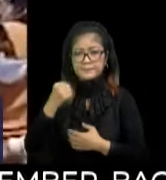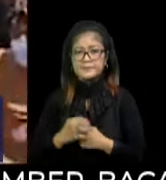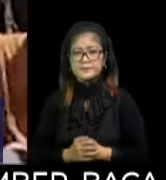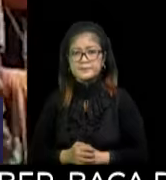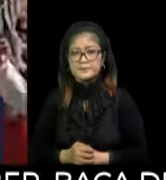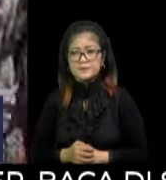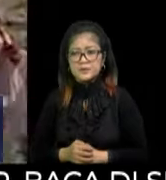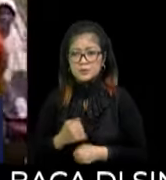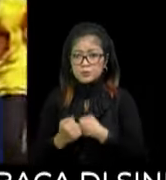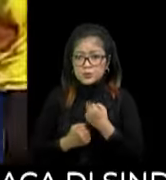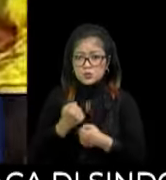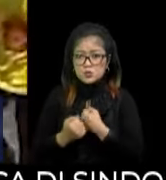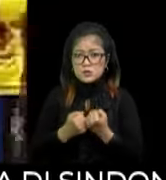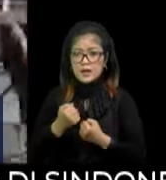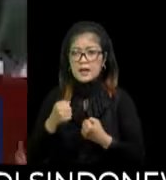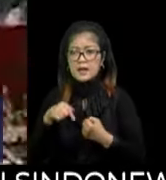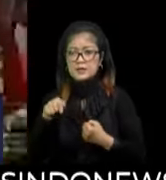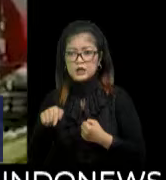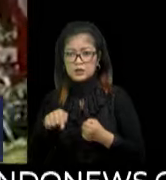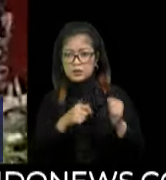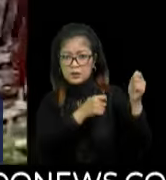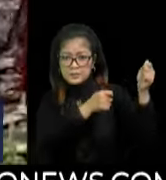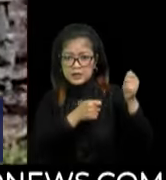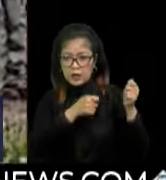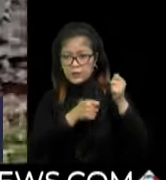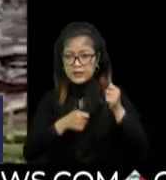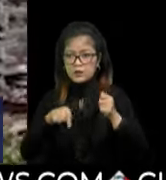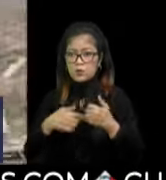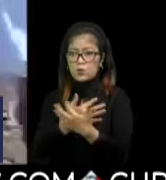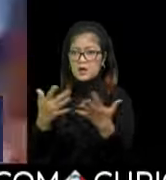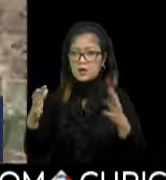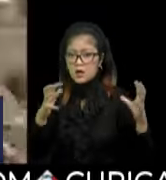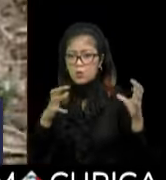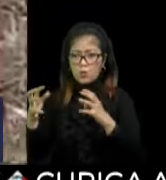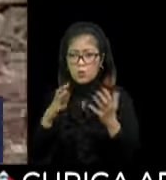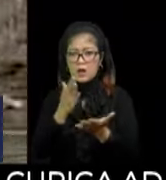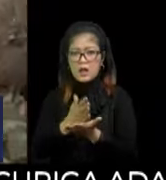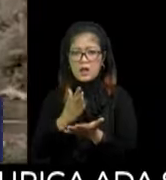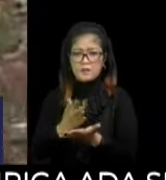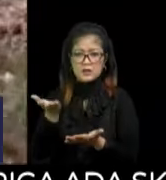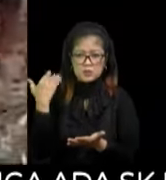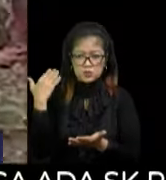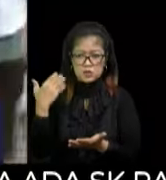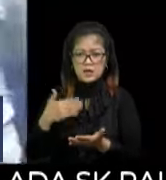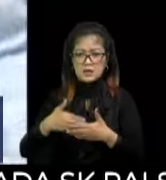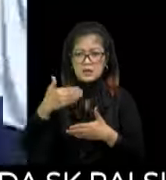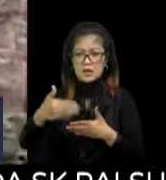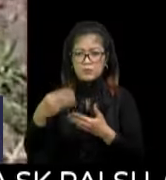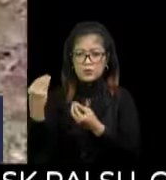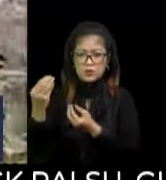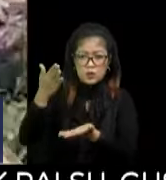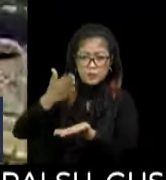perusahaan sawit sudah berlangsung sejak lama hingga karena pengadilan dan saat ini memasuki tahap putusan Mahkamah Agung Hai